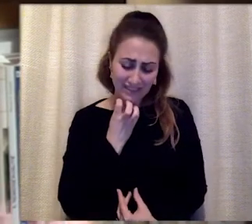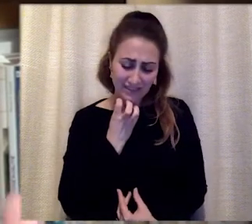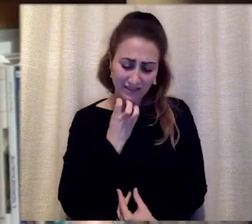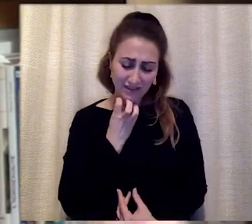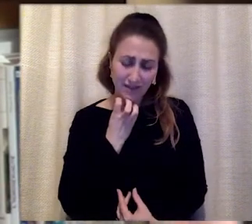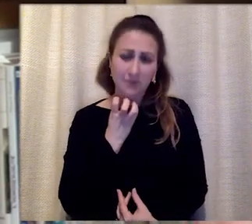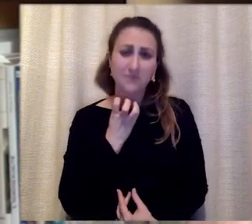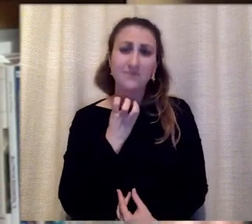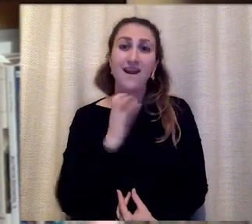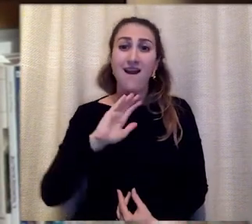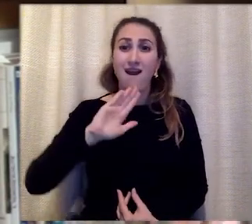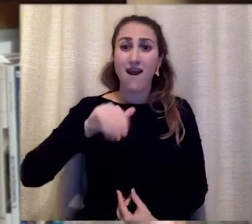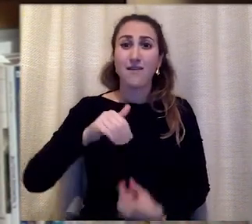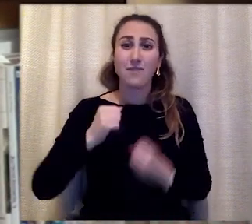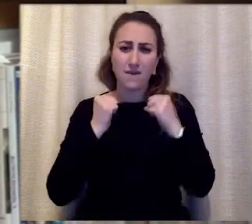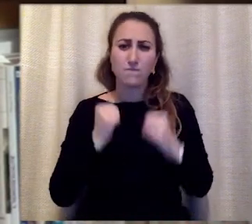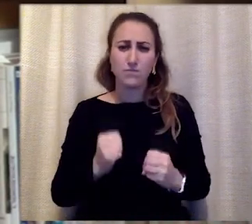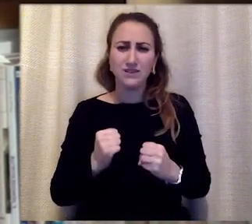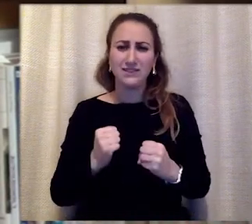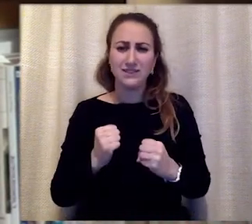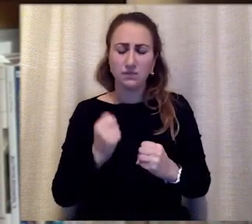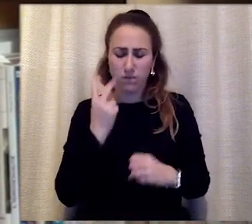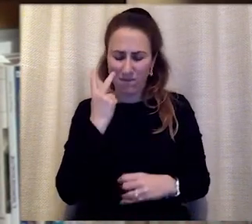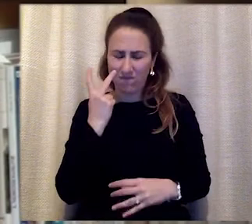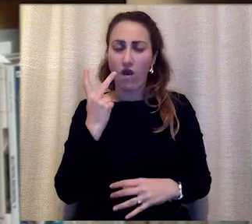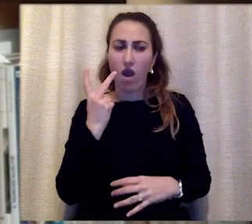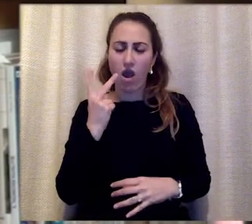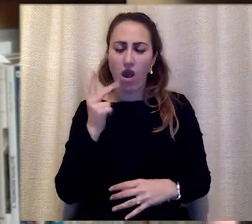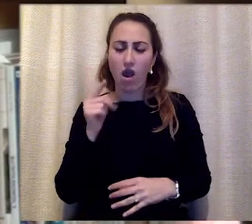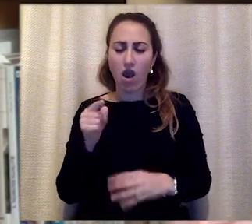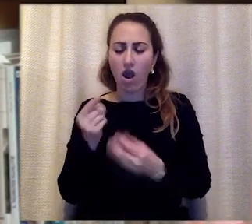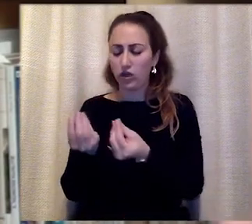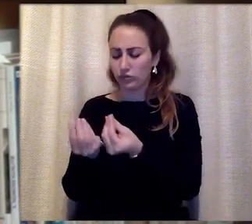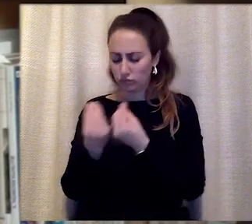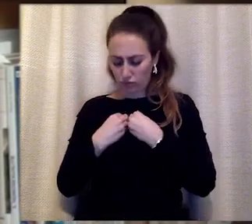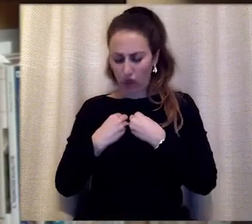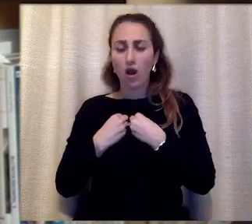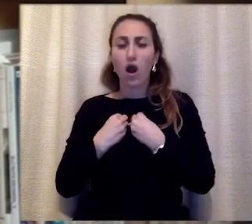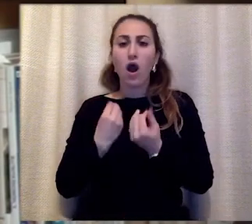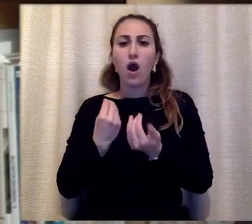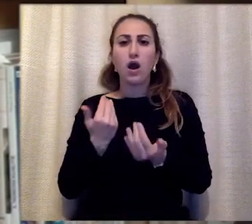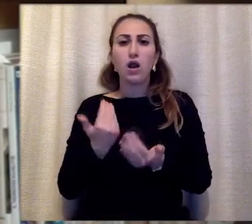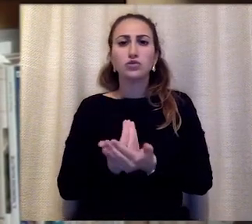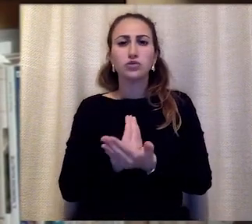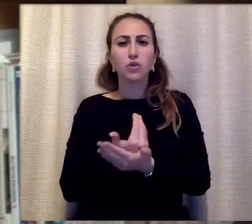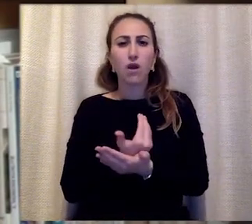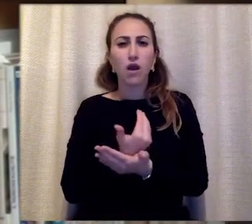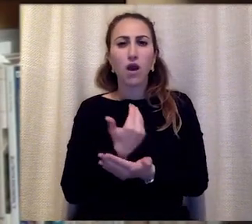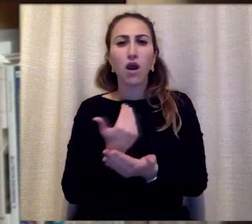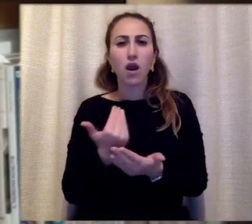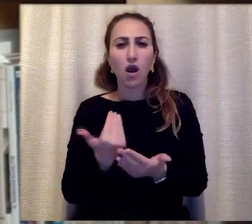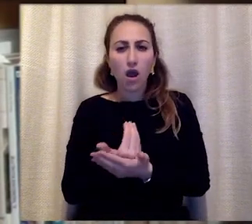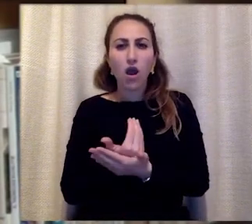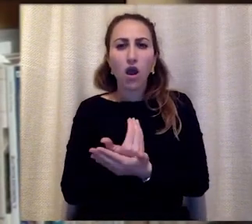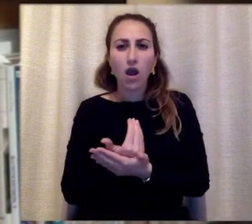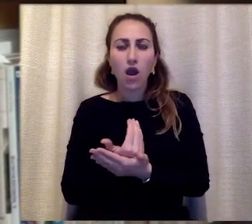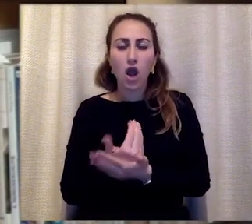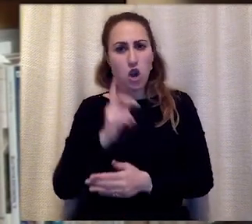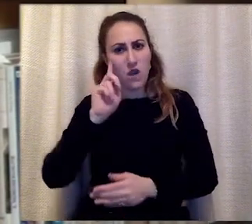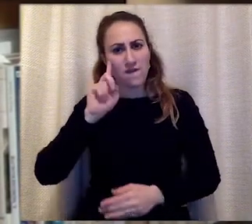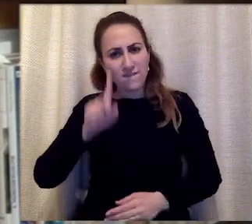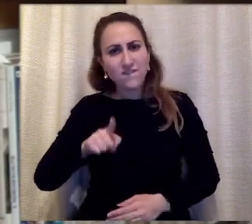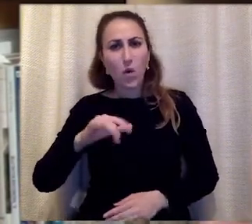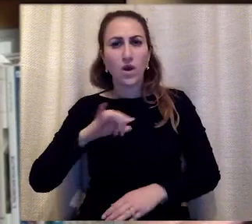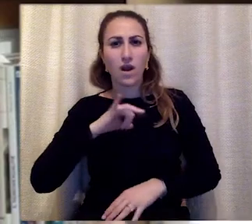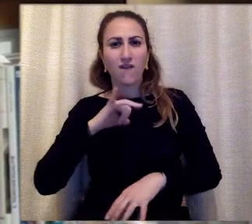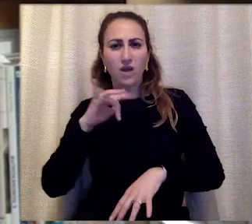savez, on est souvent dans un schéma de comparaison. Mais si vous ne connaissez jamais de contradiction, vous